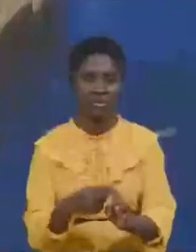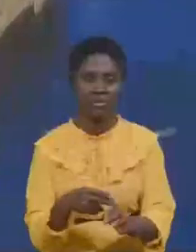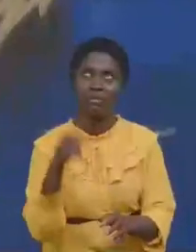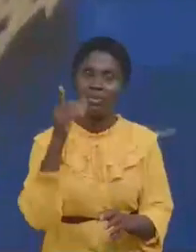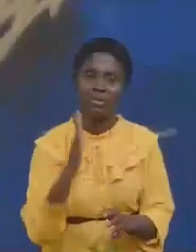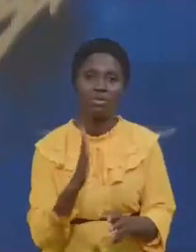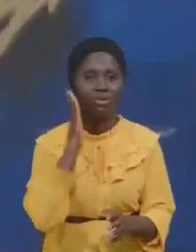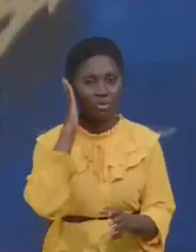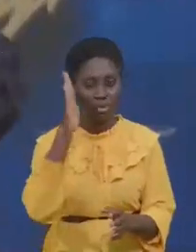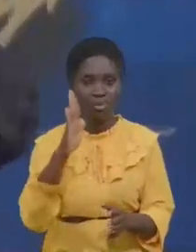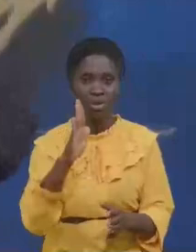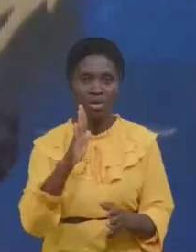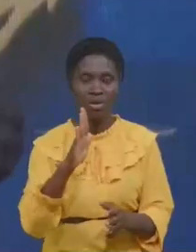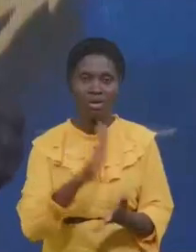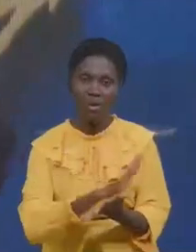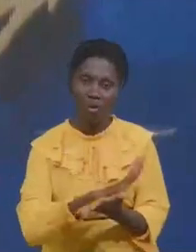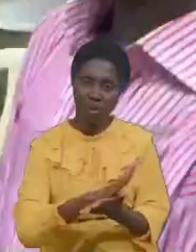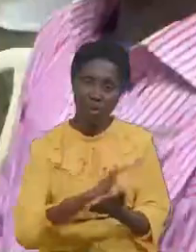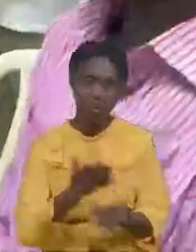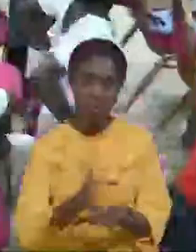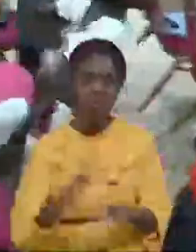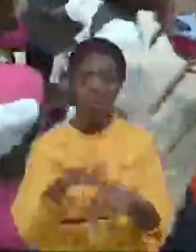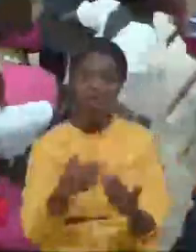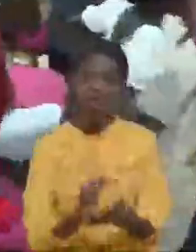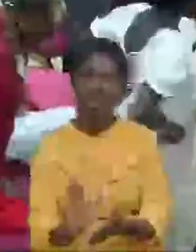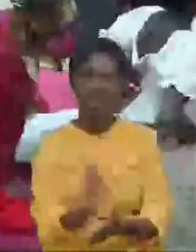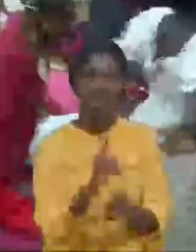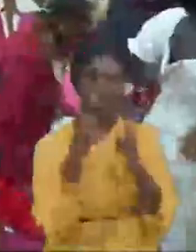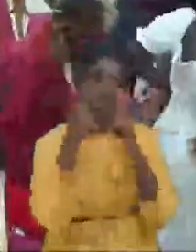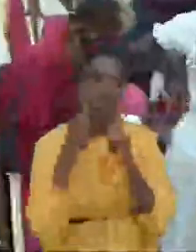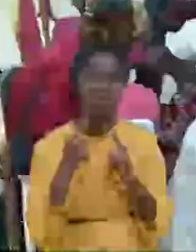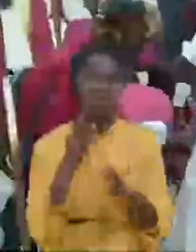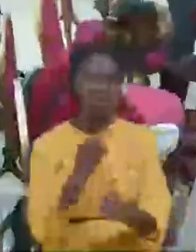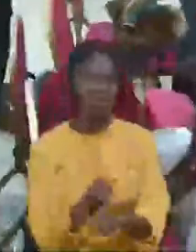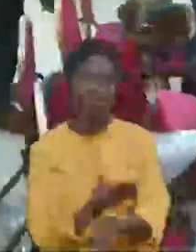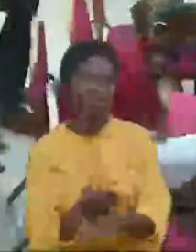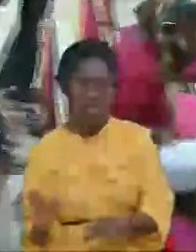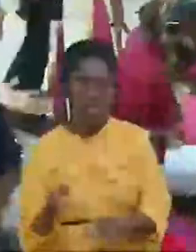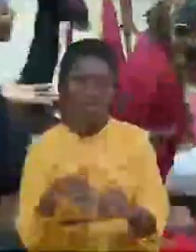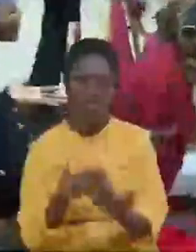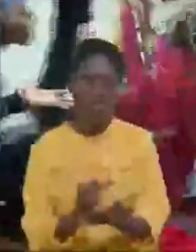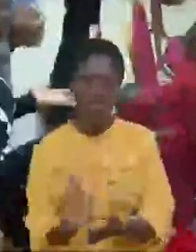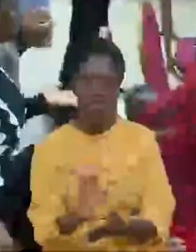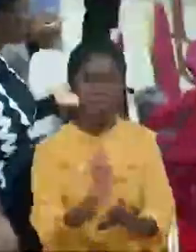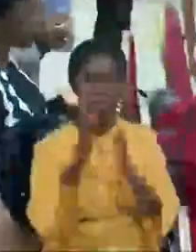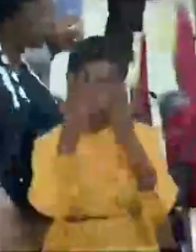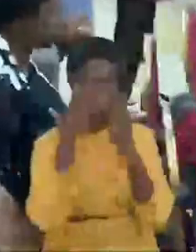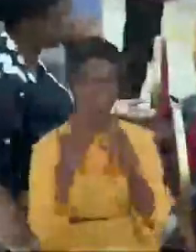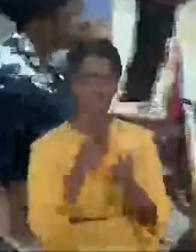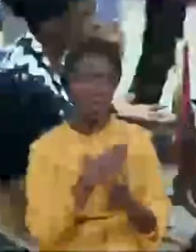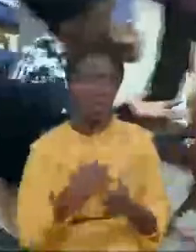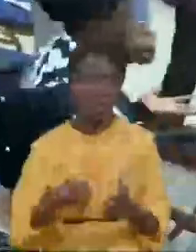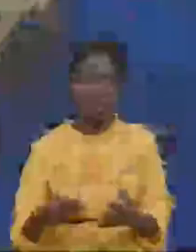Dieu va essuyer toutes vos larmes. Il va ôter toute votre angoisse et il